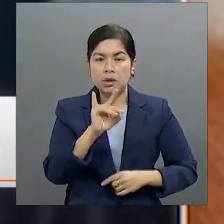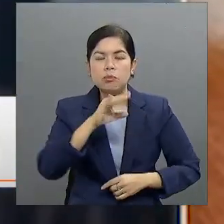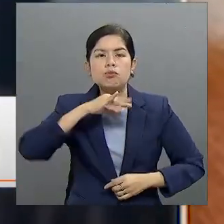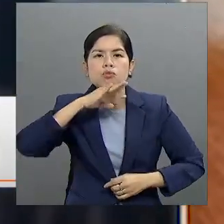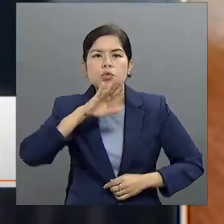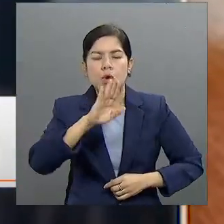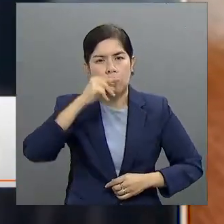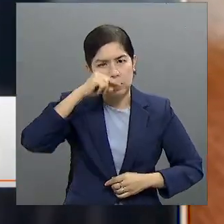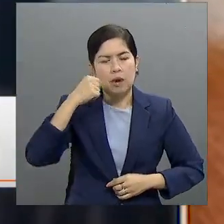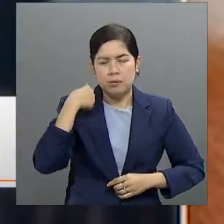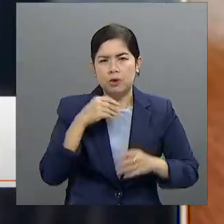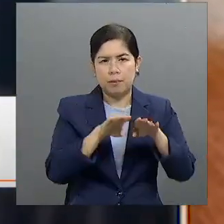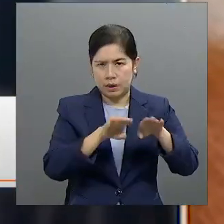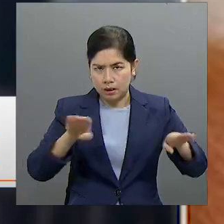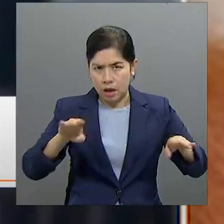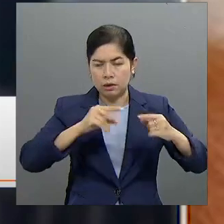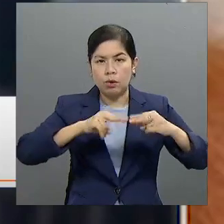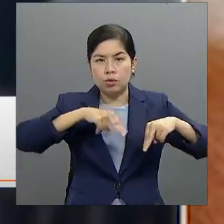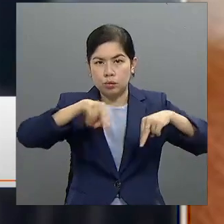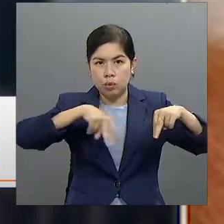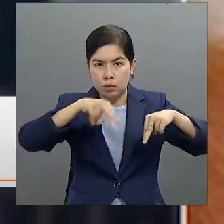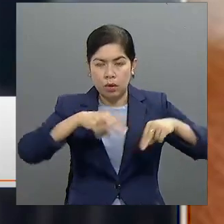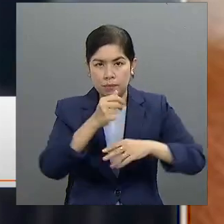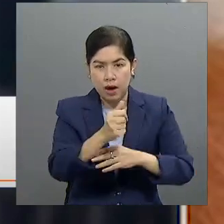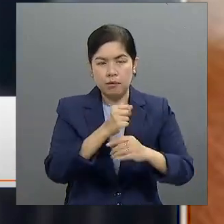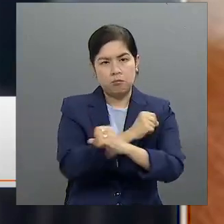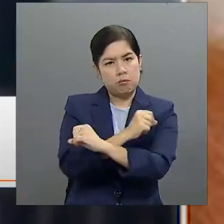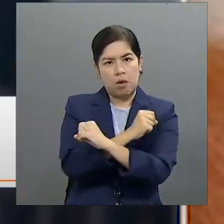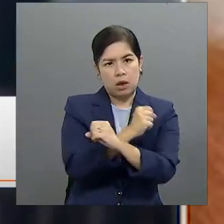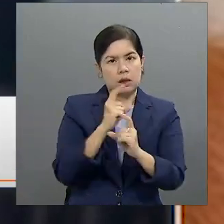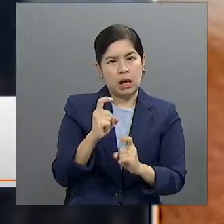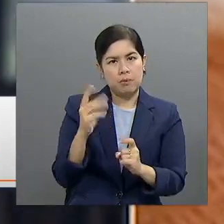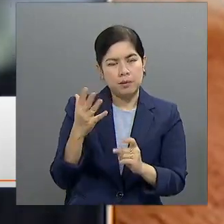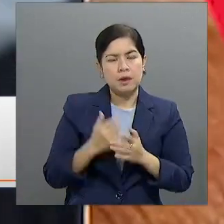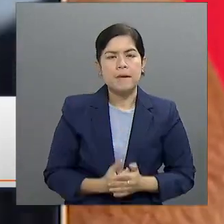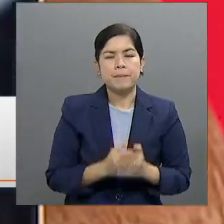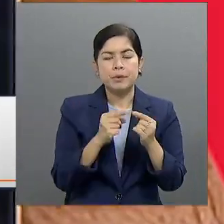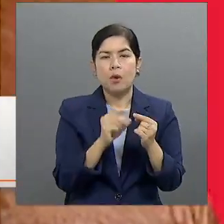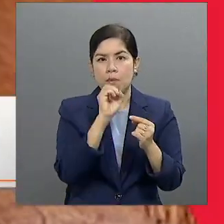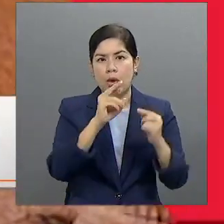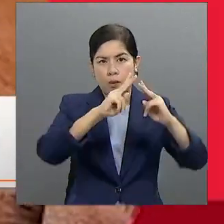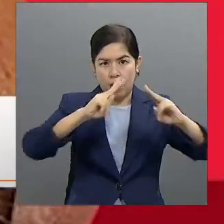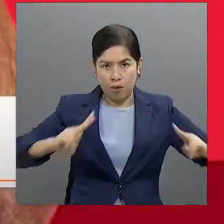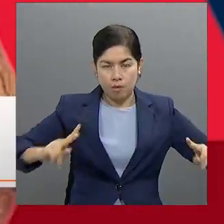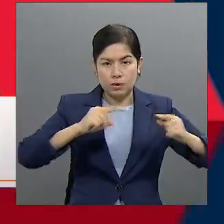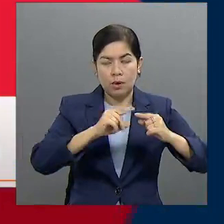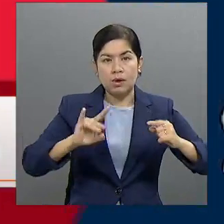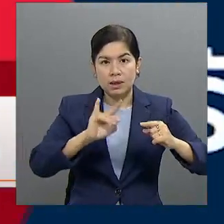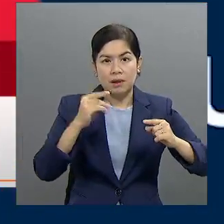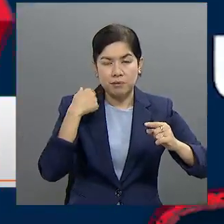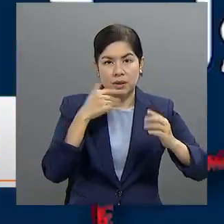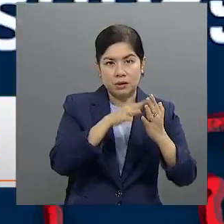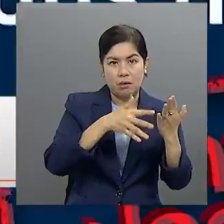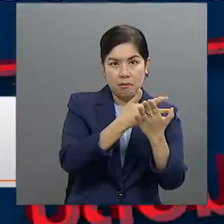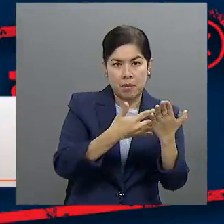ยสามารถตรวจสอบย้อนกลับได้โดยกรมปศุสัตว์ยังมีมาตรการการป้องกันและควบคุมโรคระบาดในหมูตามหลักวิชาการที่ถูกต้